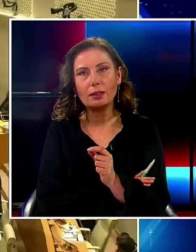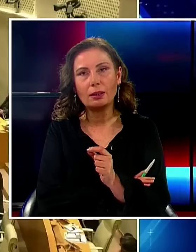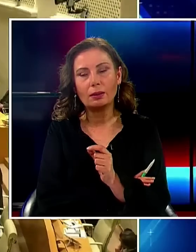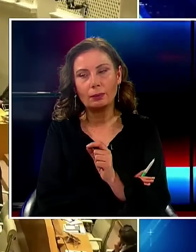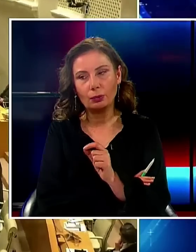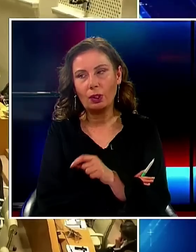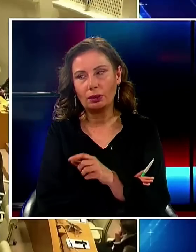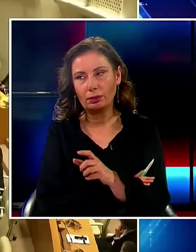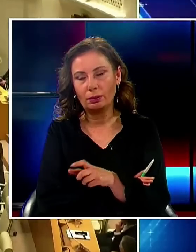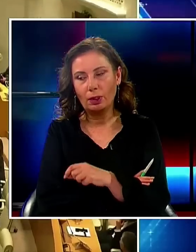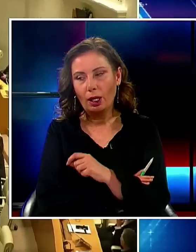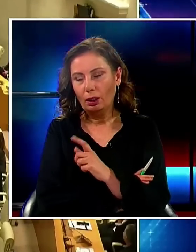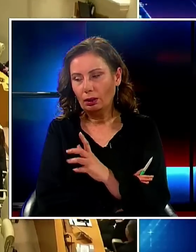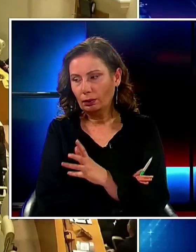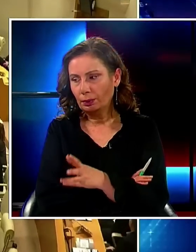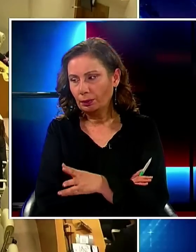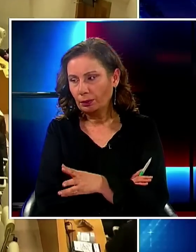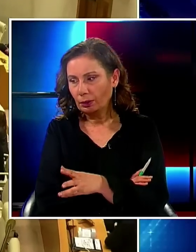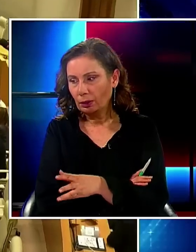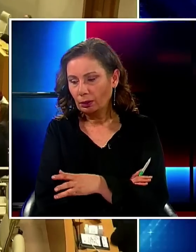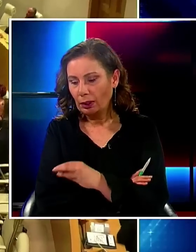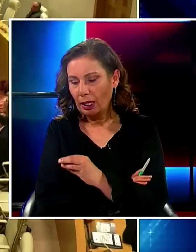როდესაც თქვათ